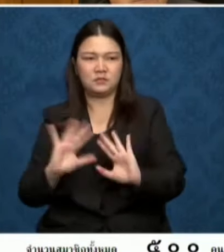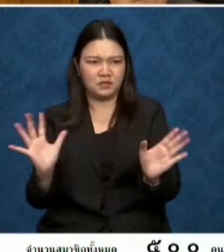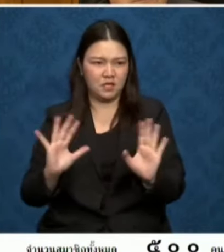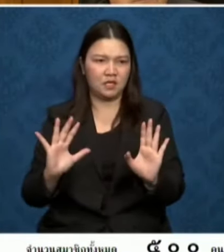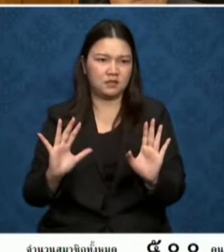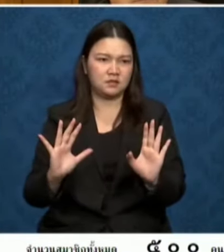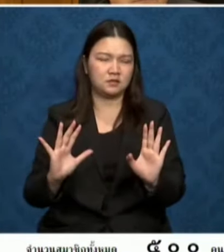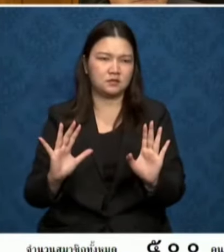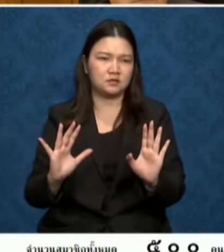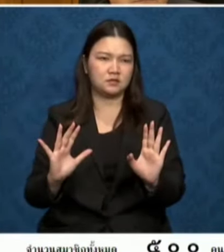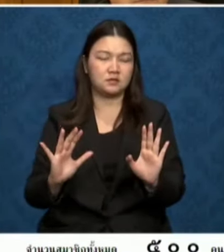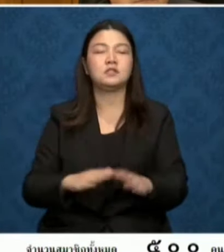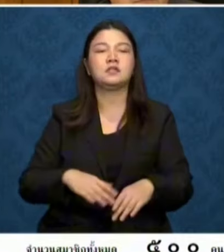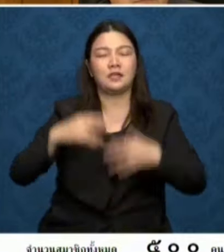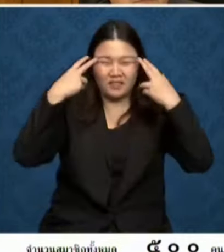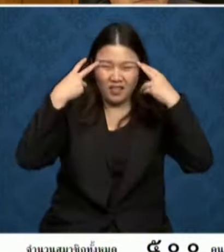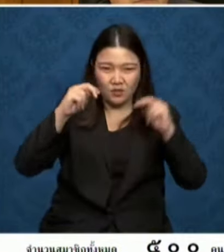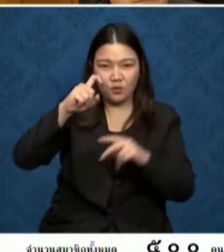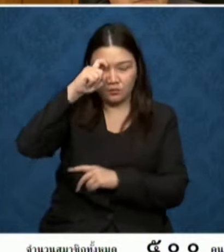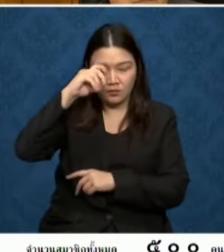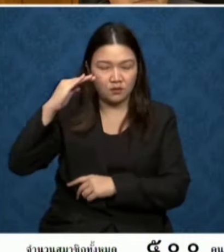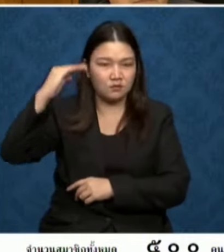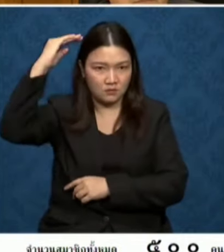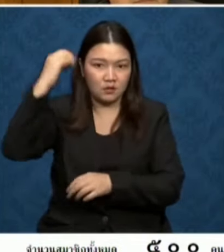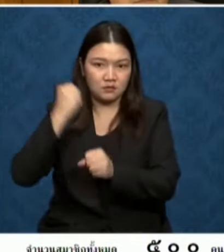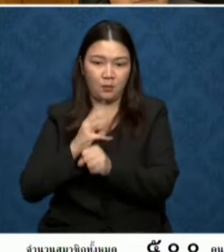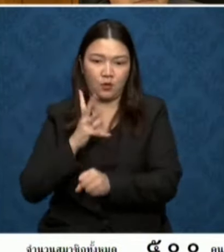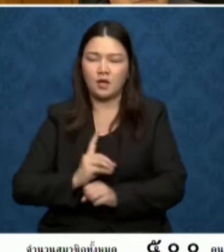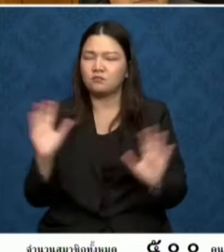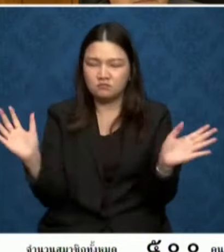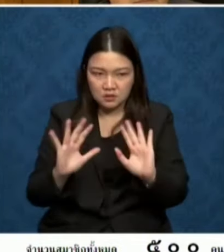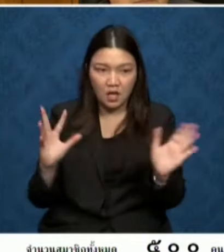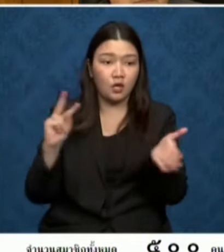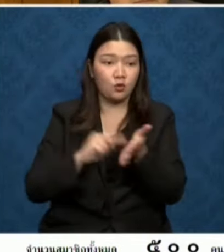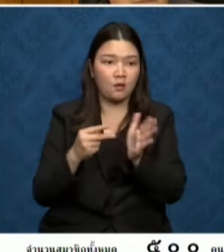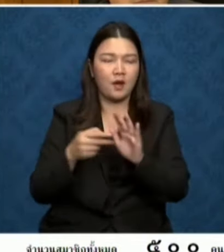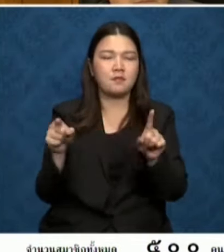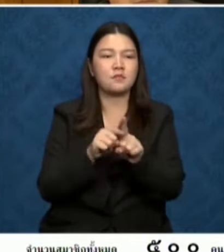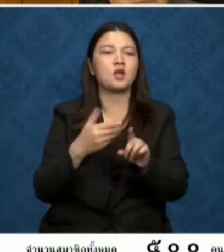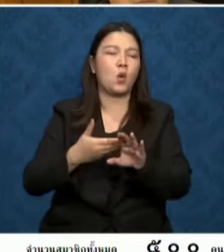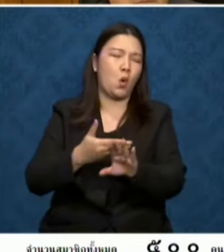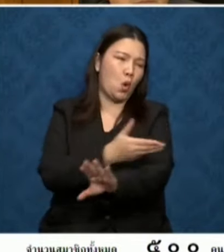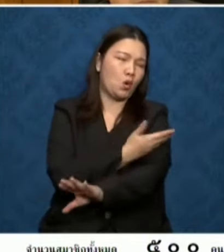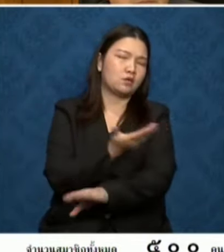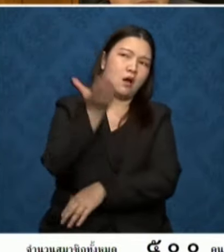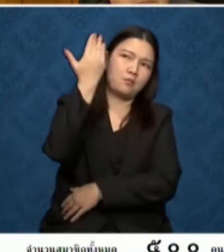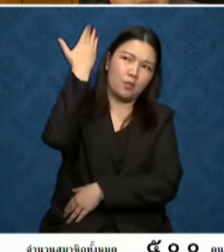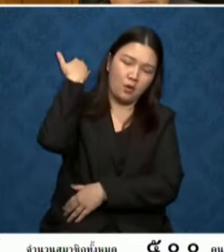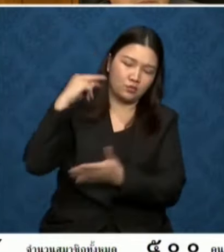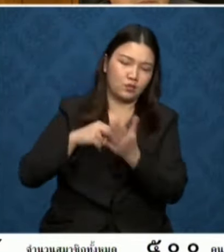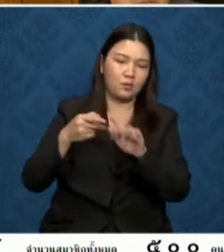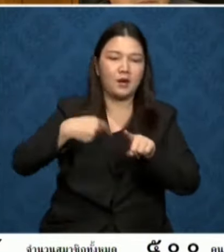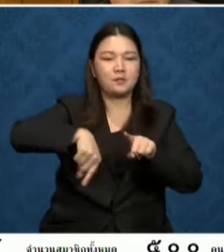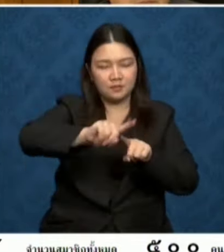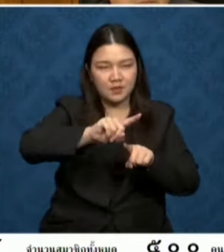งมันก็เป็นผลประโยชน์ของประเทศชาติที่ทำให้ประเทศไทยเนี่ยมีแหล่งพลังงานที่แหล่งพลัง